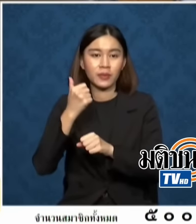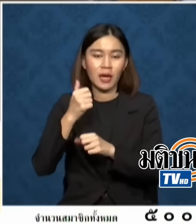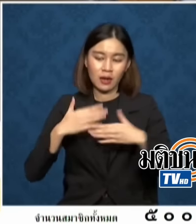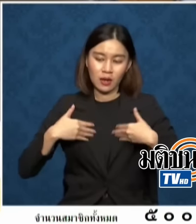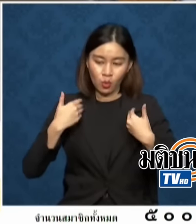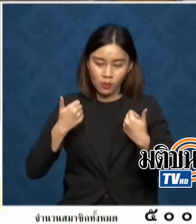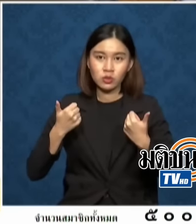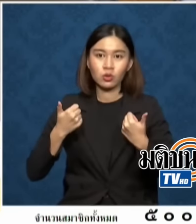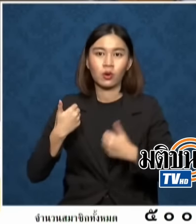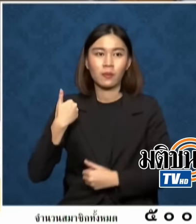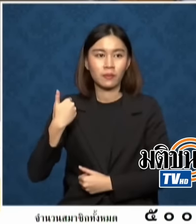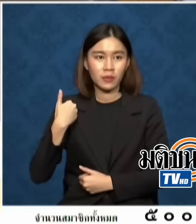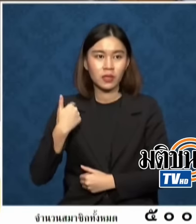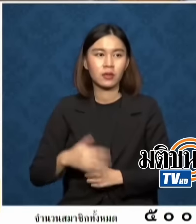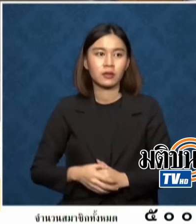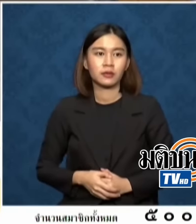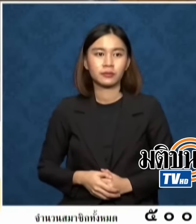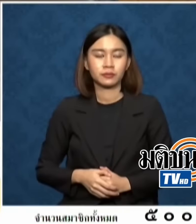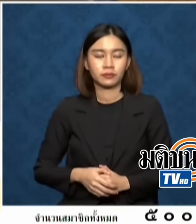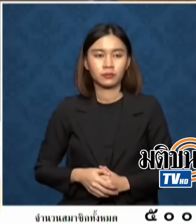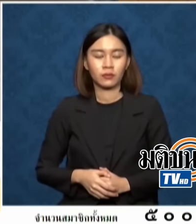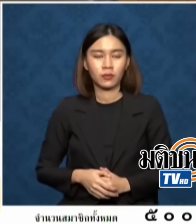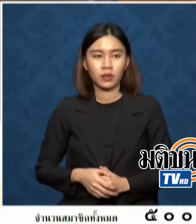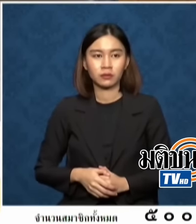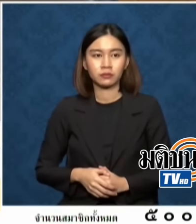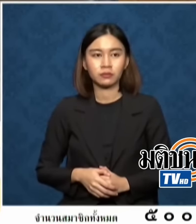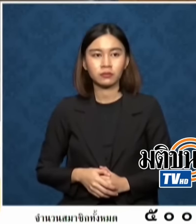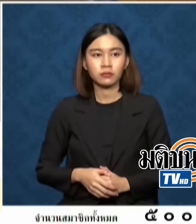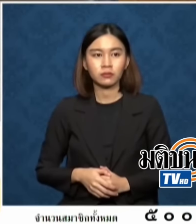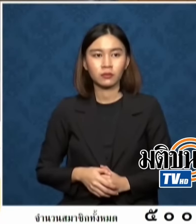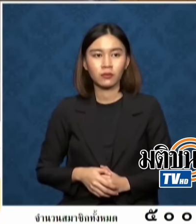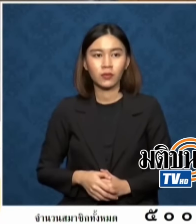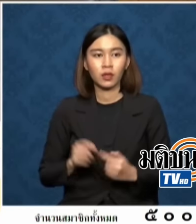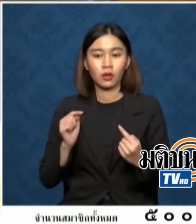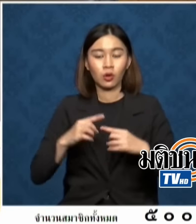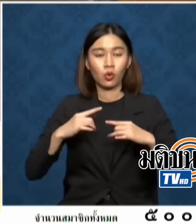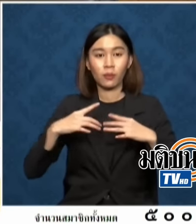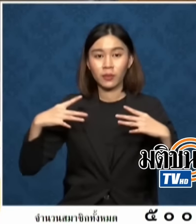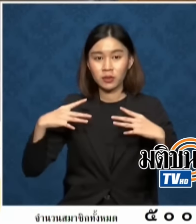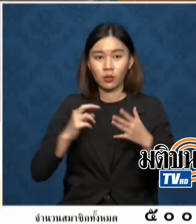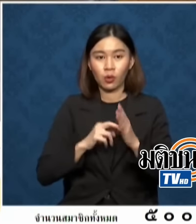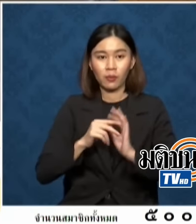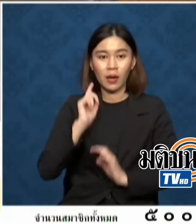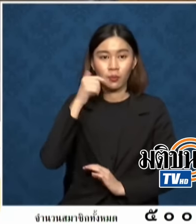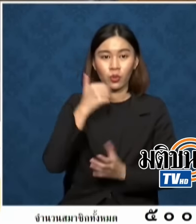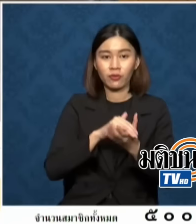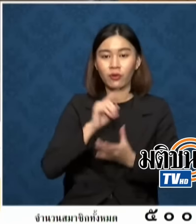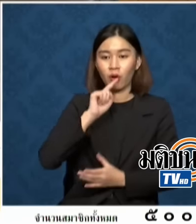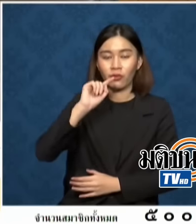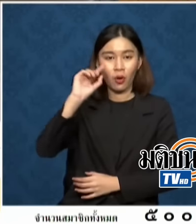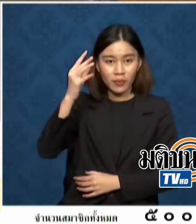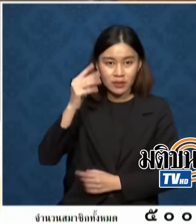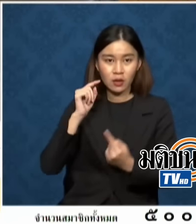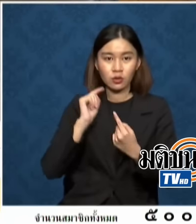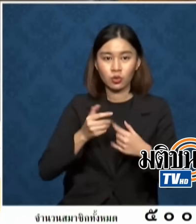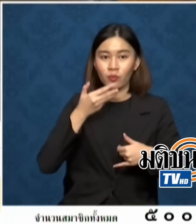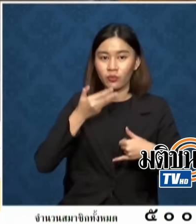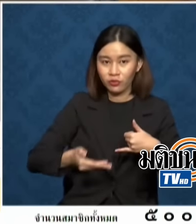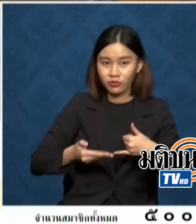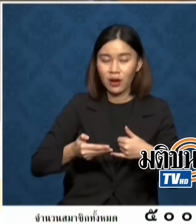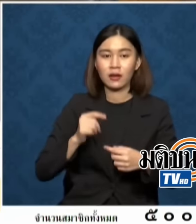สุขและความอบอุ่นเท่ากับเด็กอื่นๆส่วนผู้คัดค้านมิใช่ภรรยาผู้ร้องทั้งในพฤตินัย